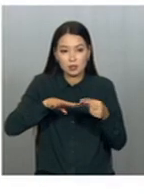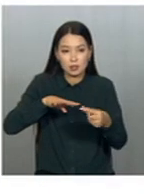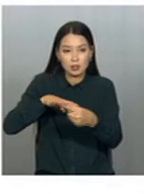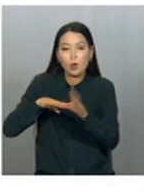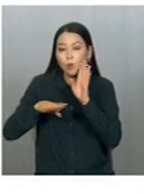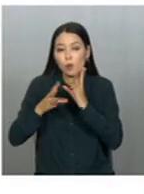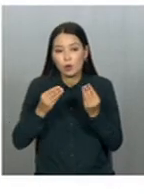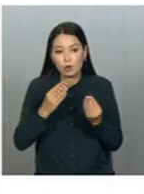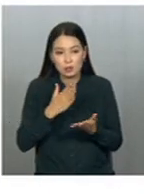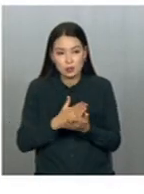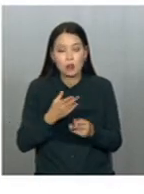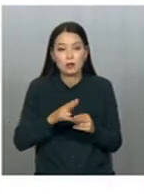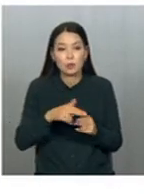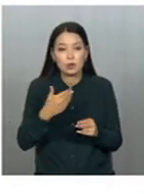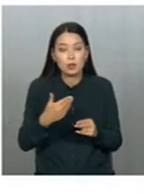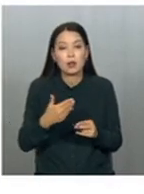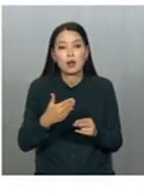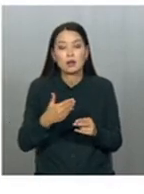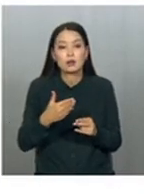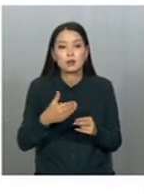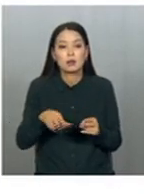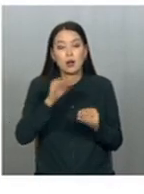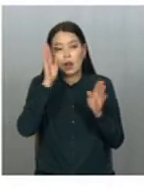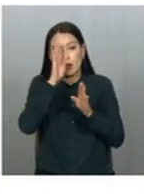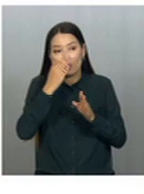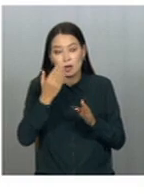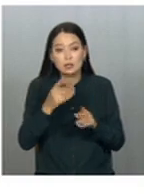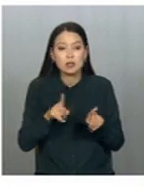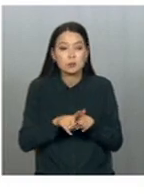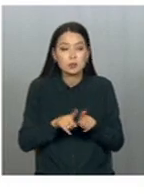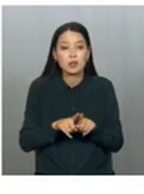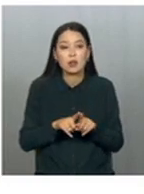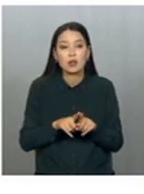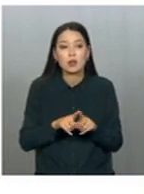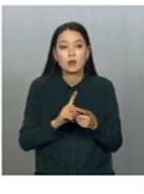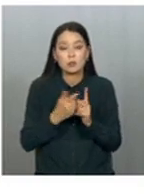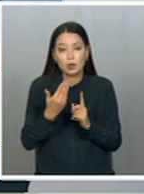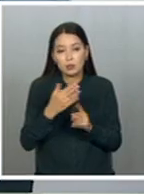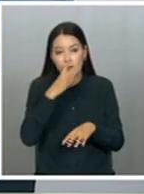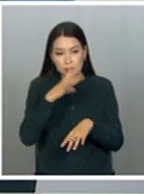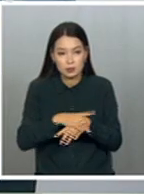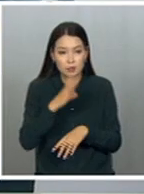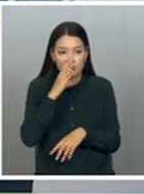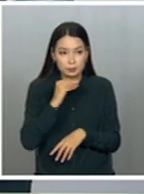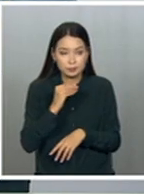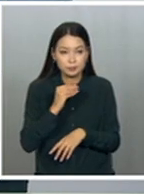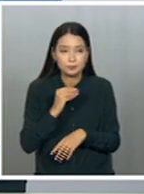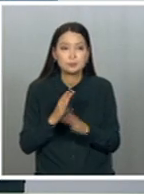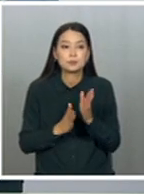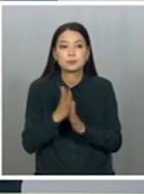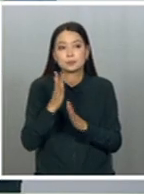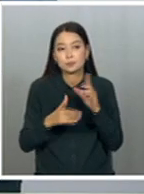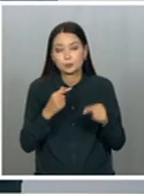біз күндіз және де кешке ауа ылғалдылығы жоғары болған кезде анық байқай аламыз. Өсімдік